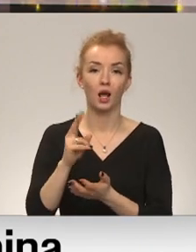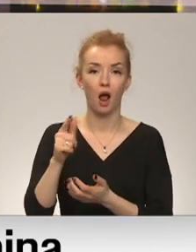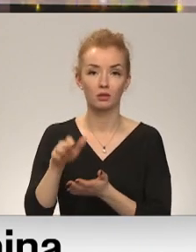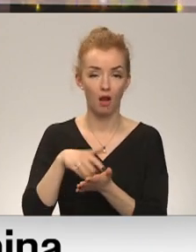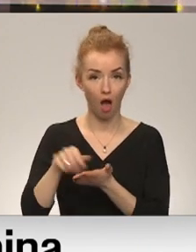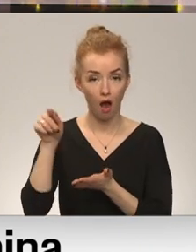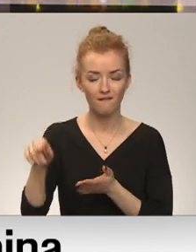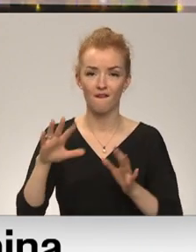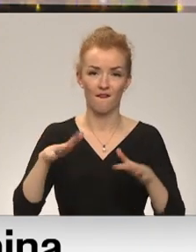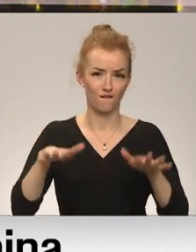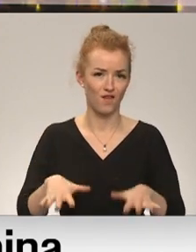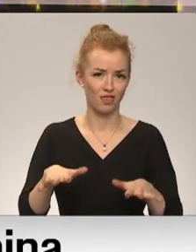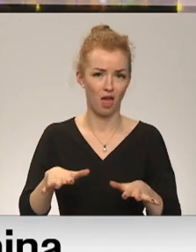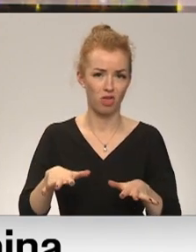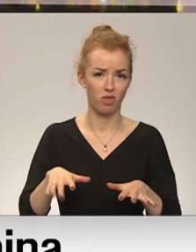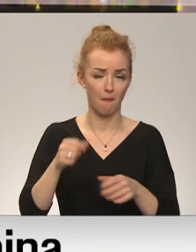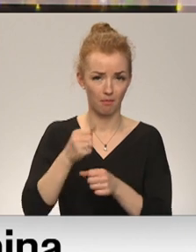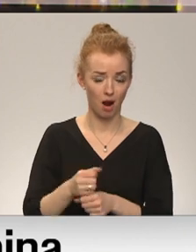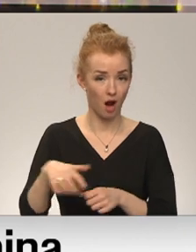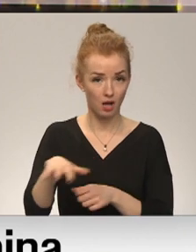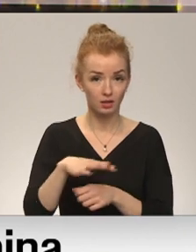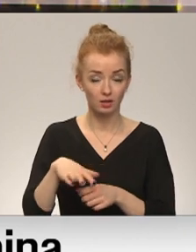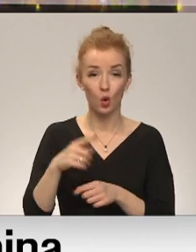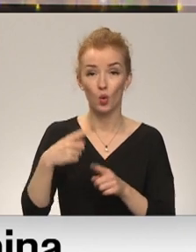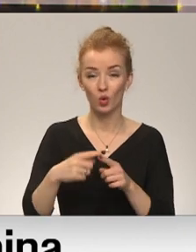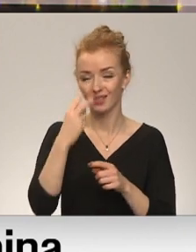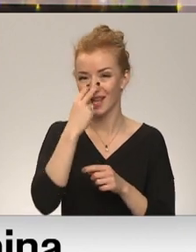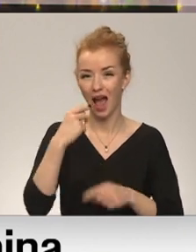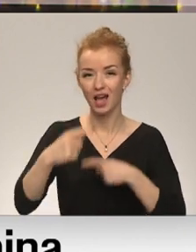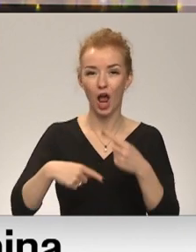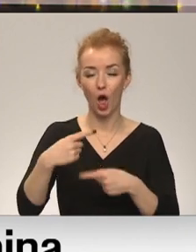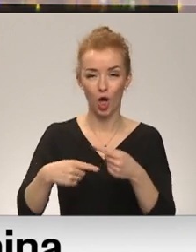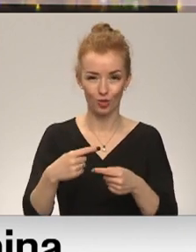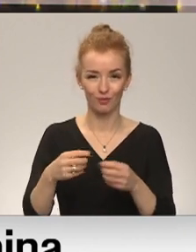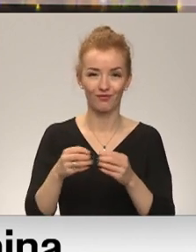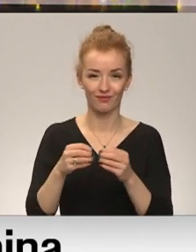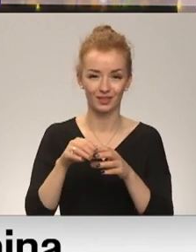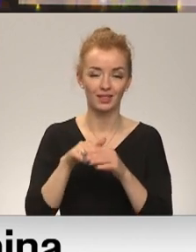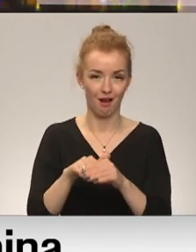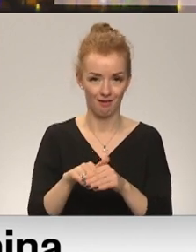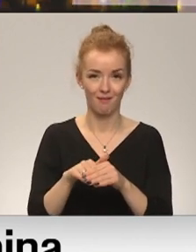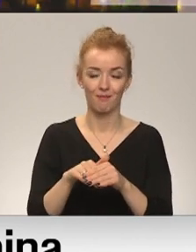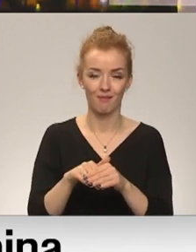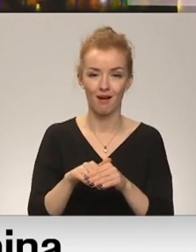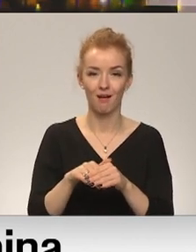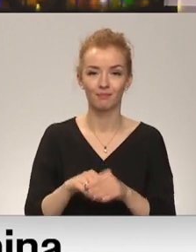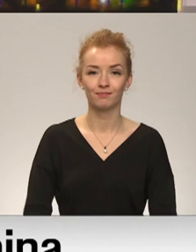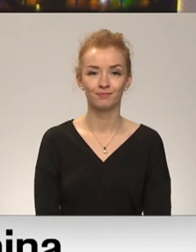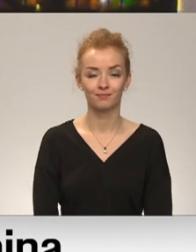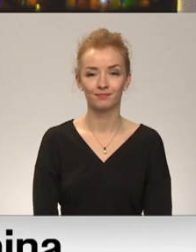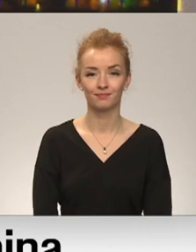vietējā pagasta pārvaldē. Un izrādās, ka iedzīvotāji ieradumos veco rajonu robežas tomēr ir spēcīgāks par novada